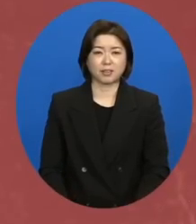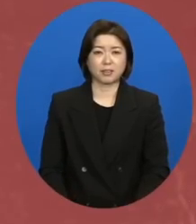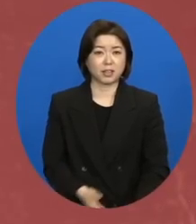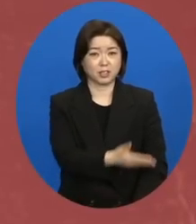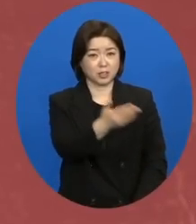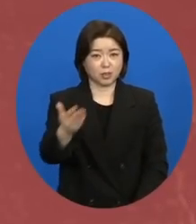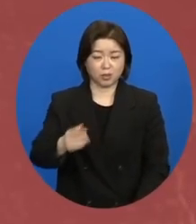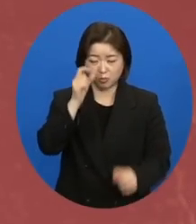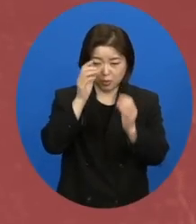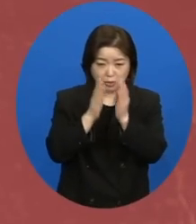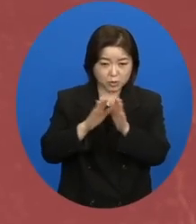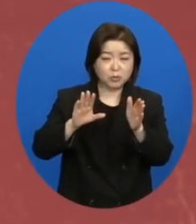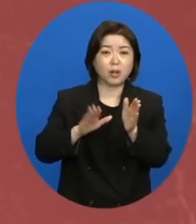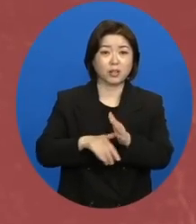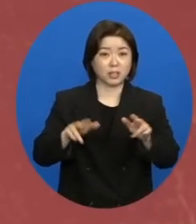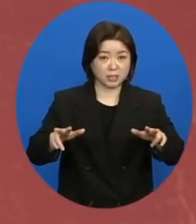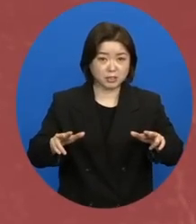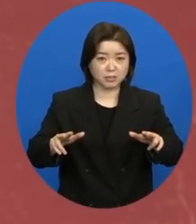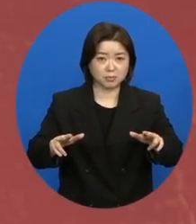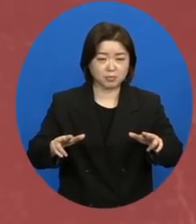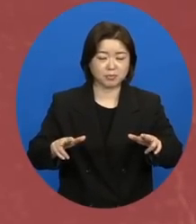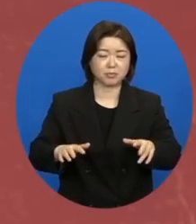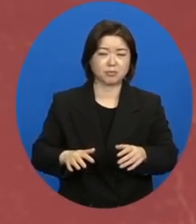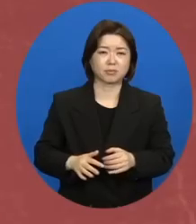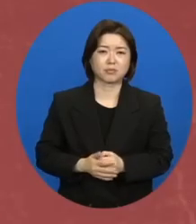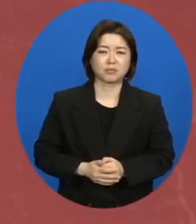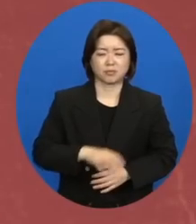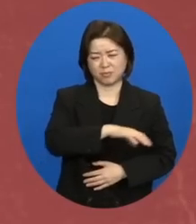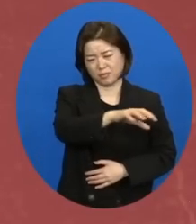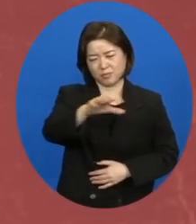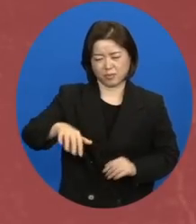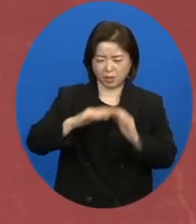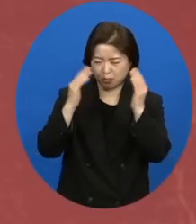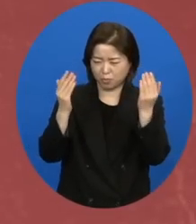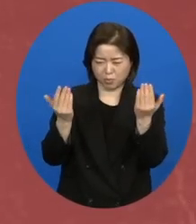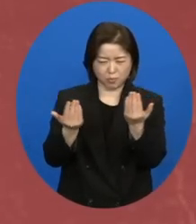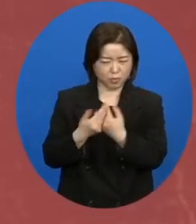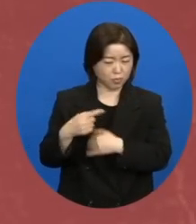여러분 지금 기도할 때가 아닙니까? 사방의 모든 소식이